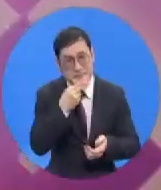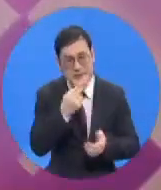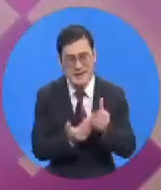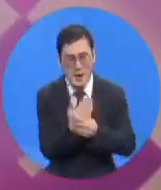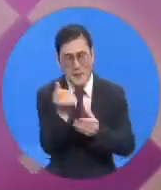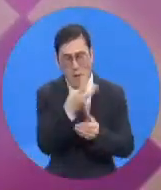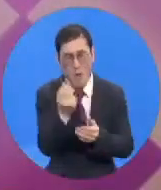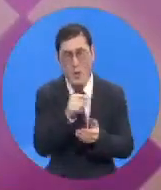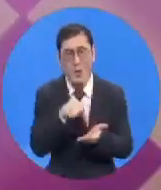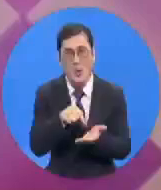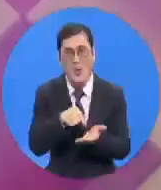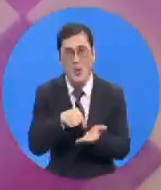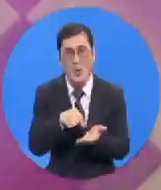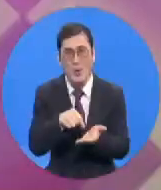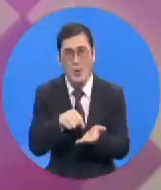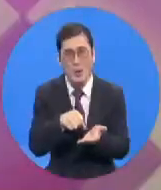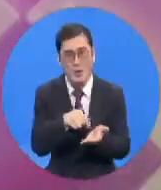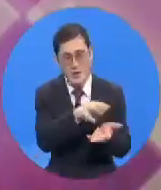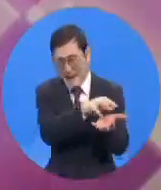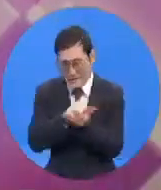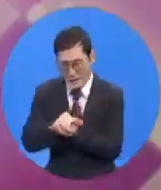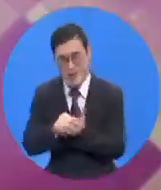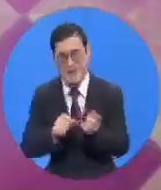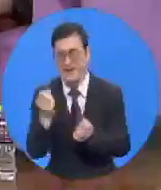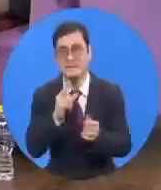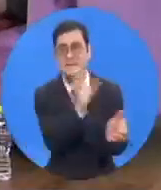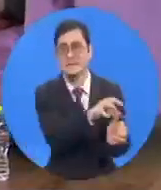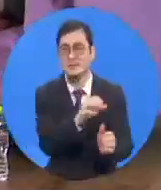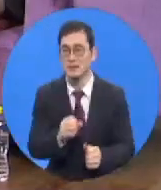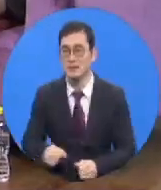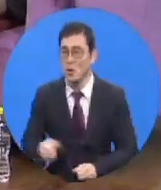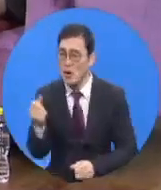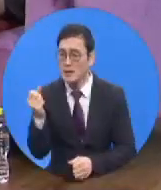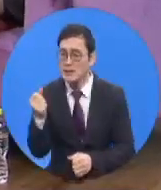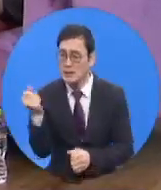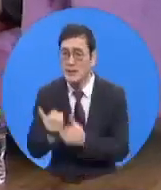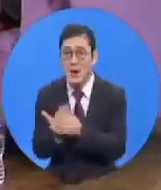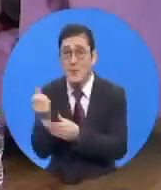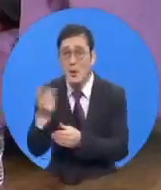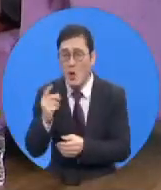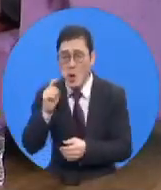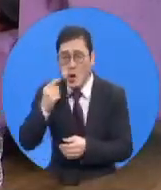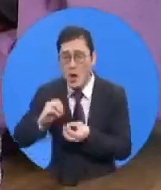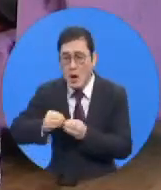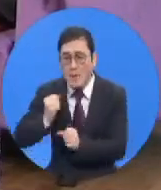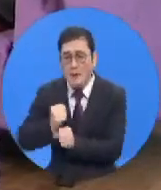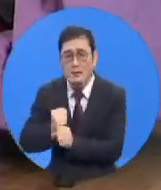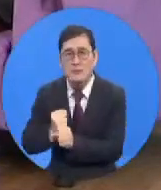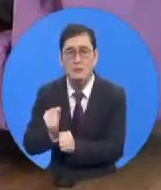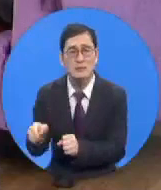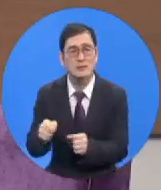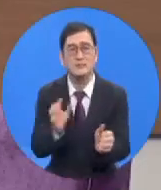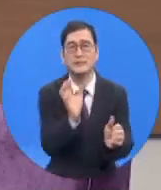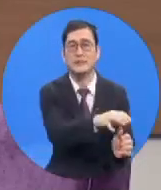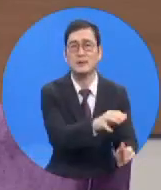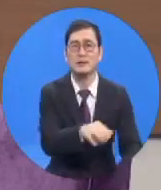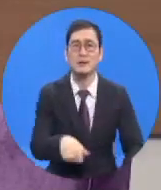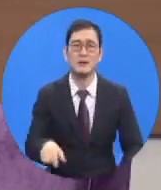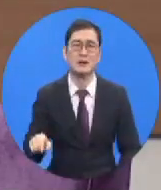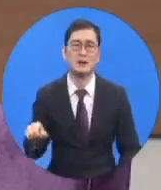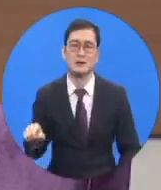넣어서 서류를 조작했다. 이게 논란의 핵심이잖아요. 네, 지금 그런 것 같아요. 그 당시에 이제 출국